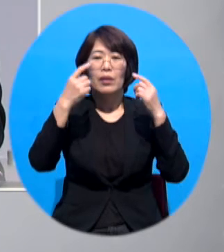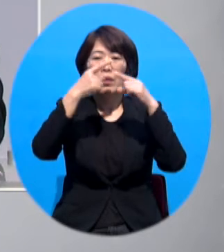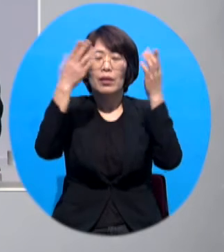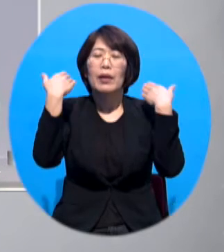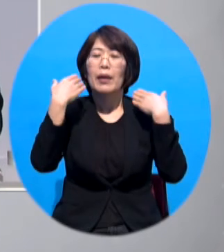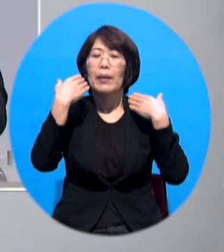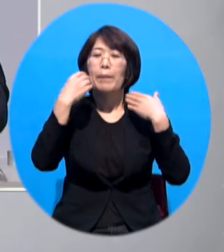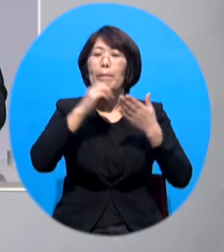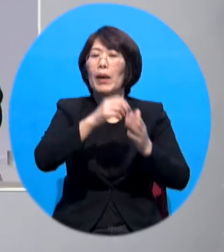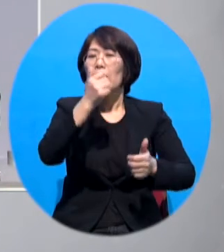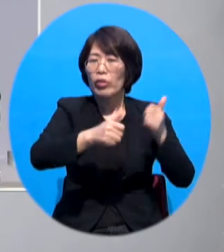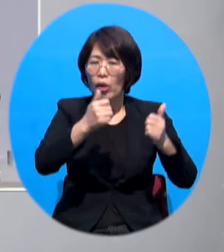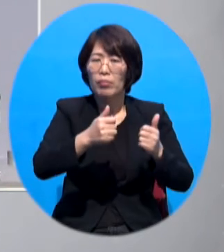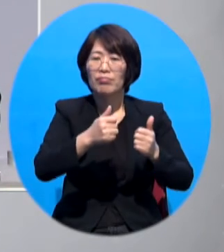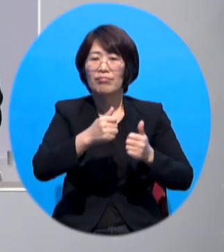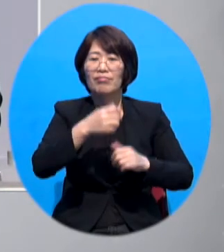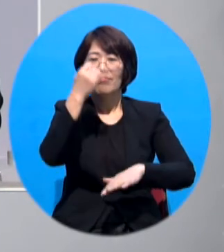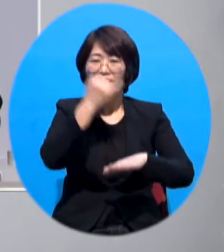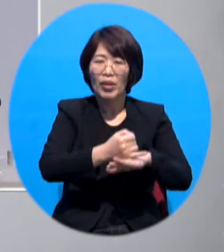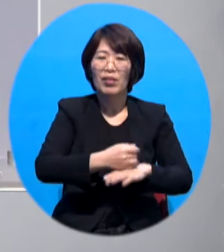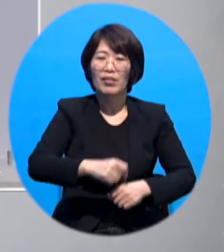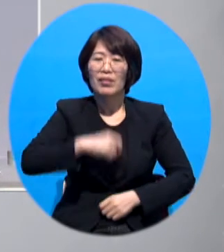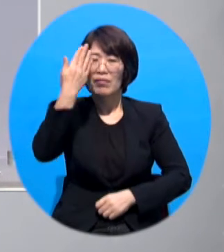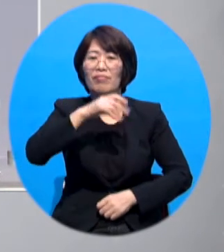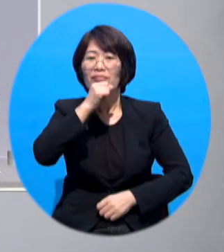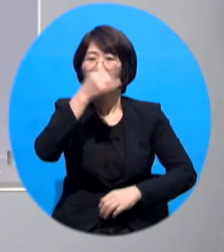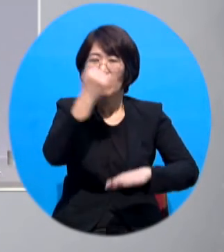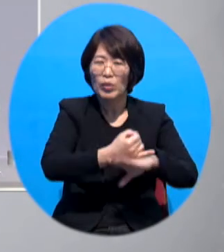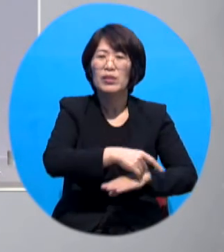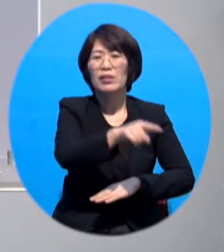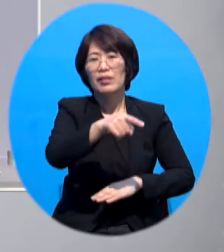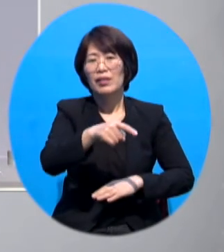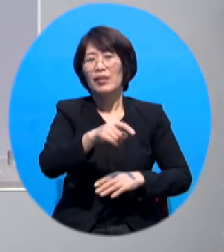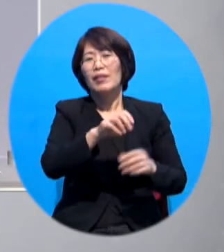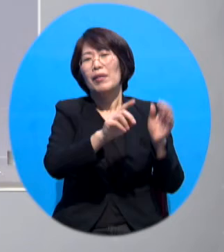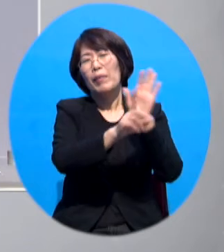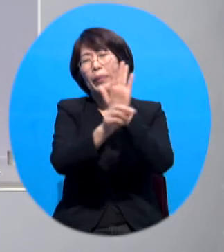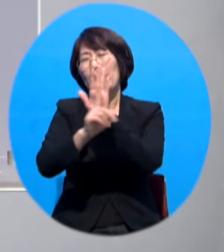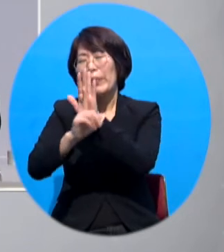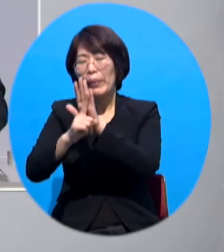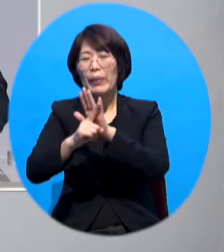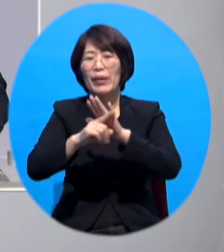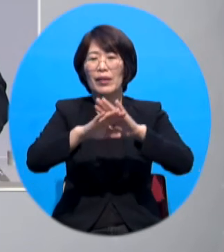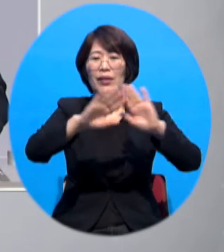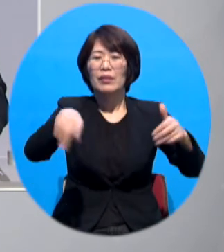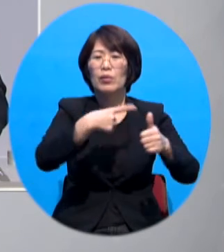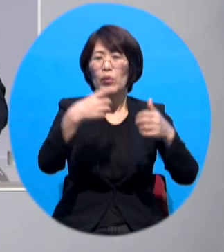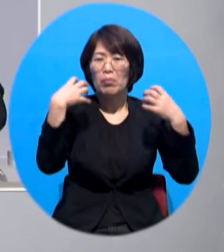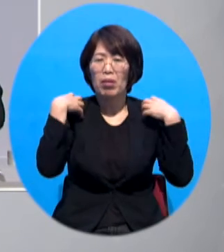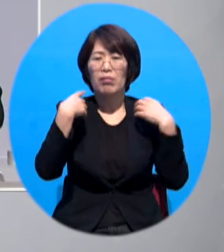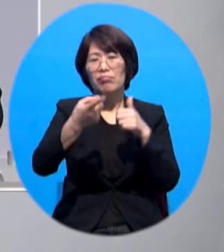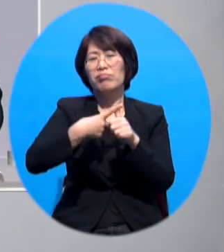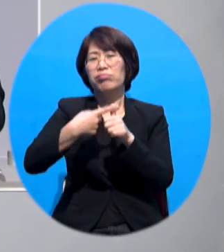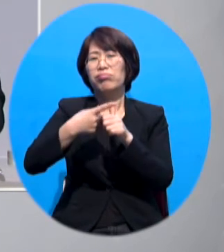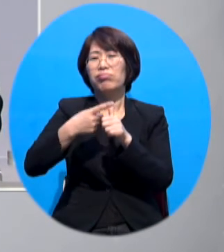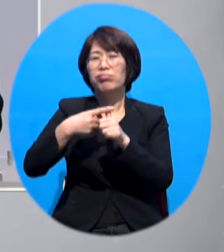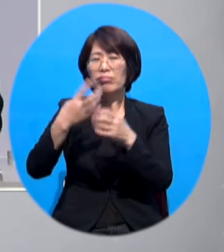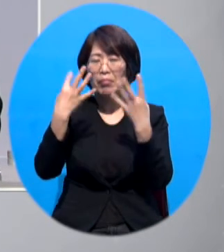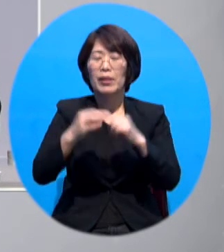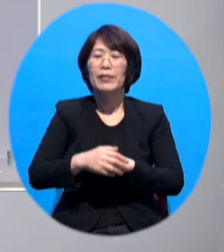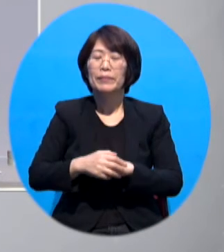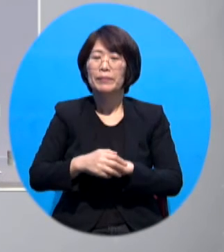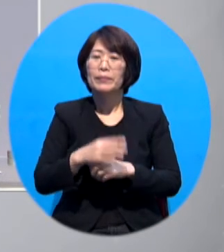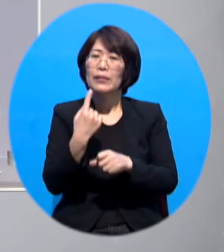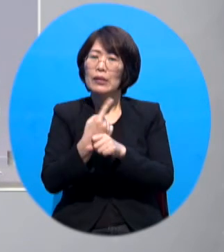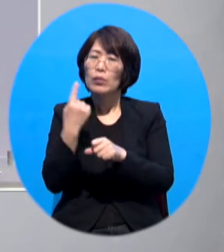사실을 외고 과장하고 우리 전남 결정과 우리 교직원들을 비방하고 경의 를 해서 내었습니다 어